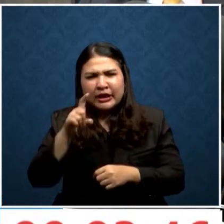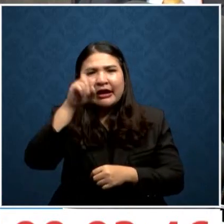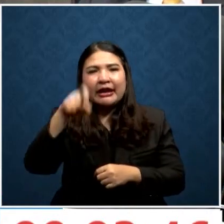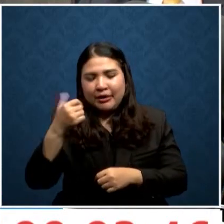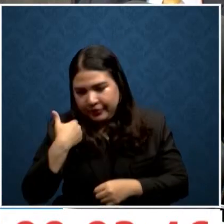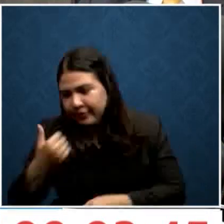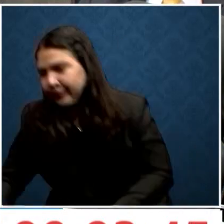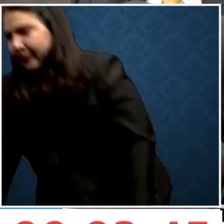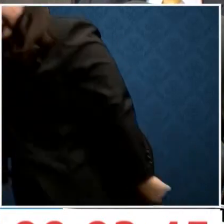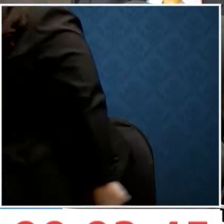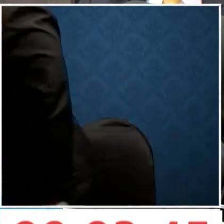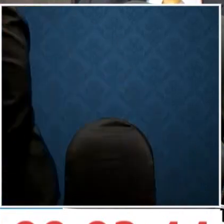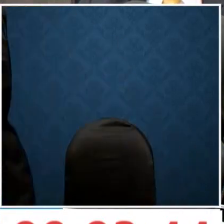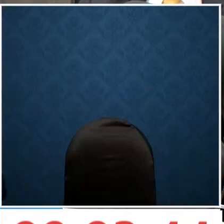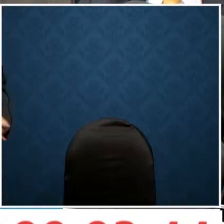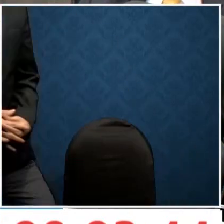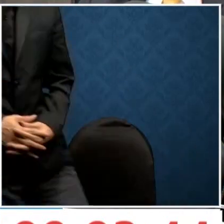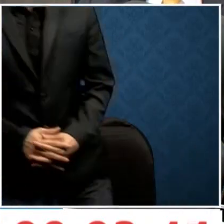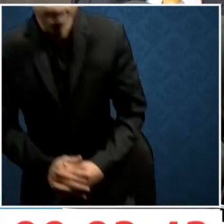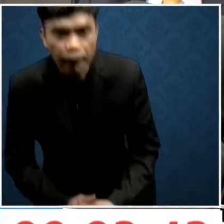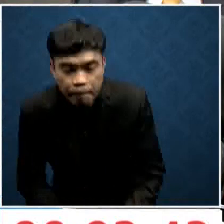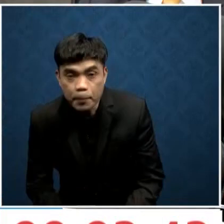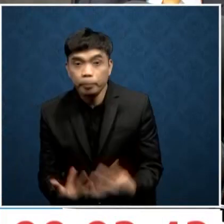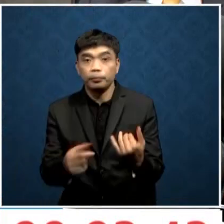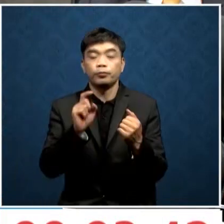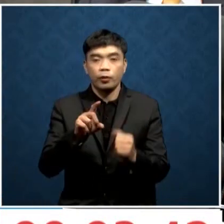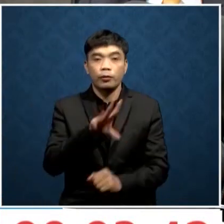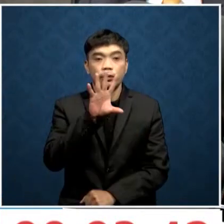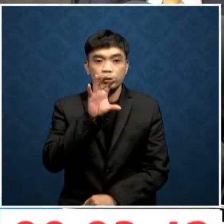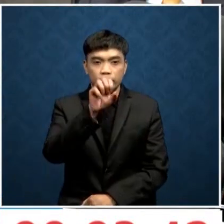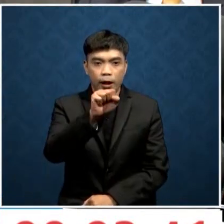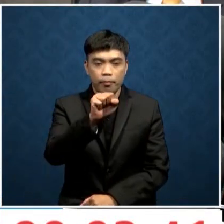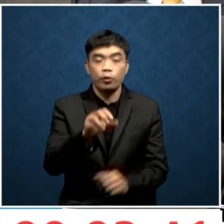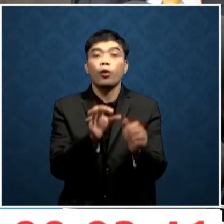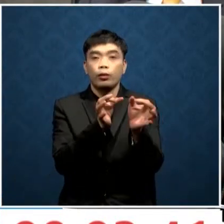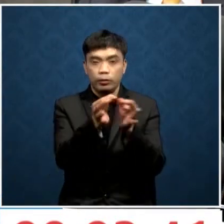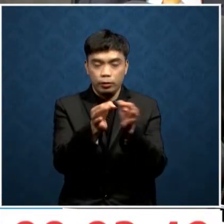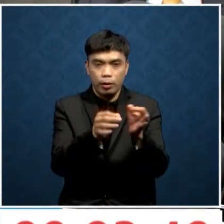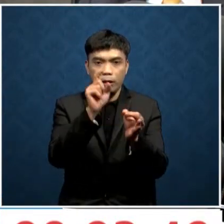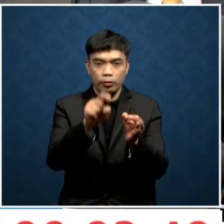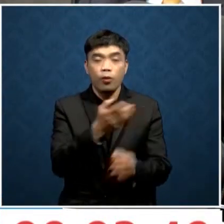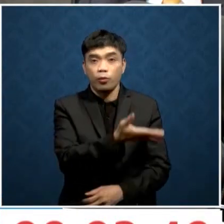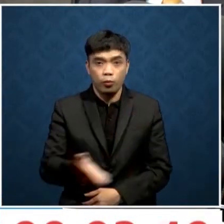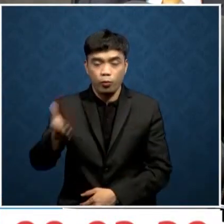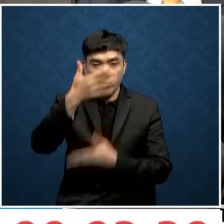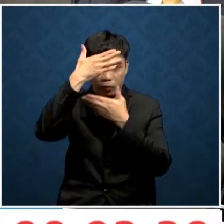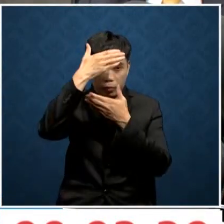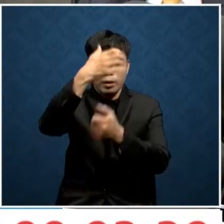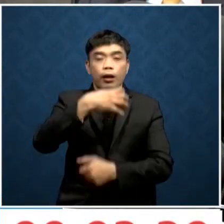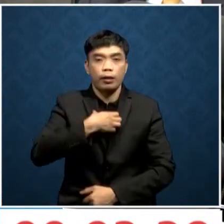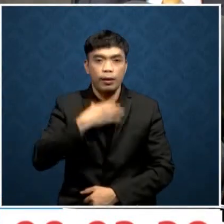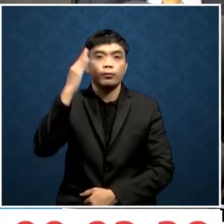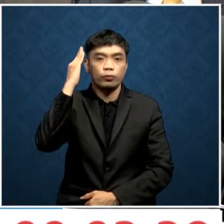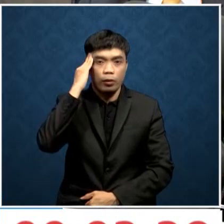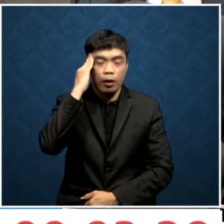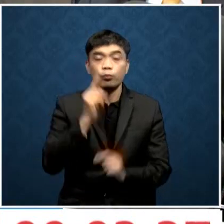จะต้องมีคำอธิบายเพราะว่ามันเป็นเรื่องที่น่าจะอยู่ในความสนใจของสาธารณชนหรือแม้กระทั่งเพื่อนสมาชิกอยู่ในความในใจอย่างกรรมธิ